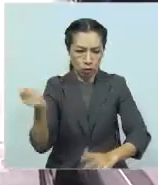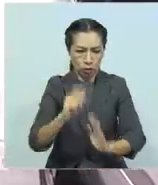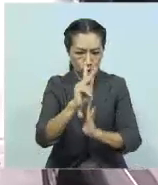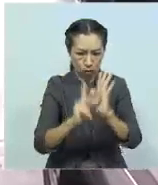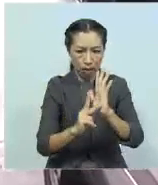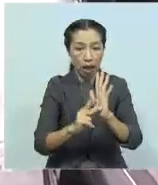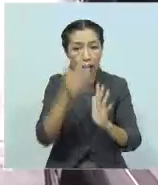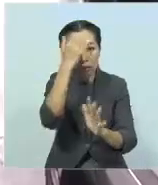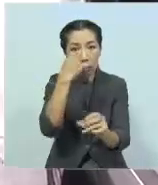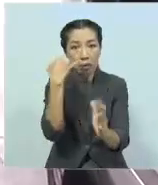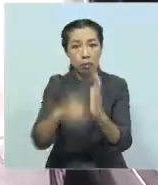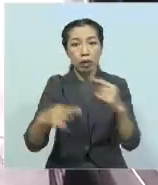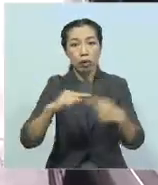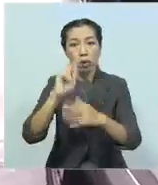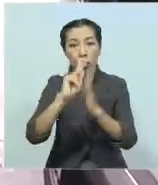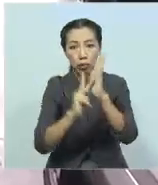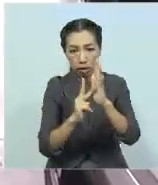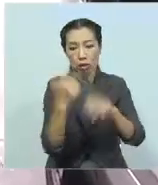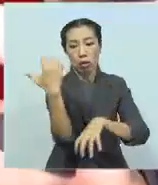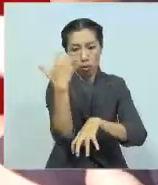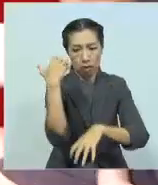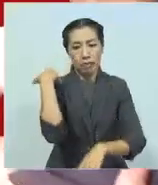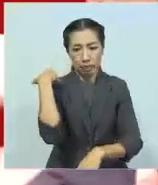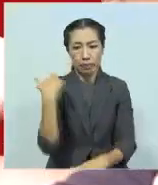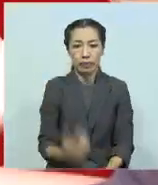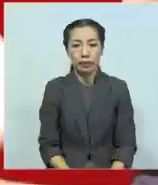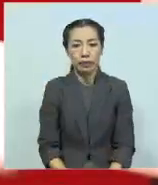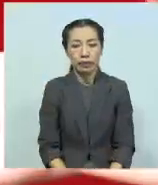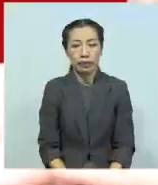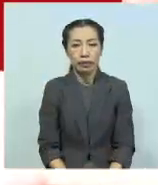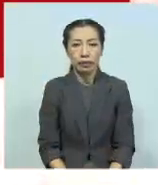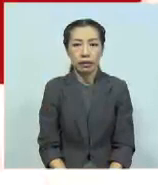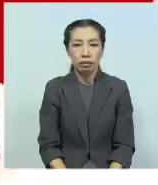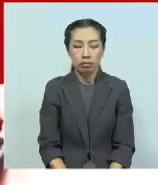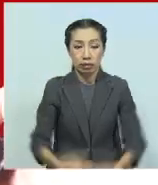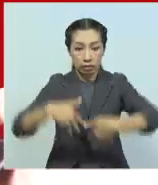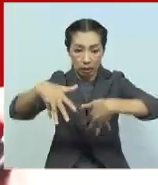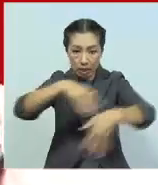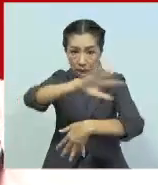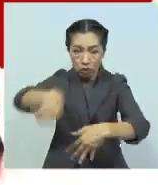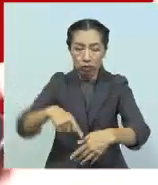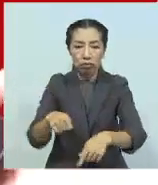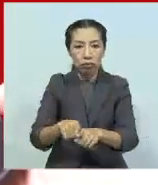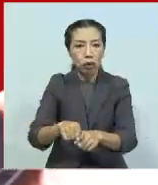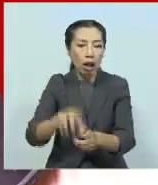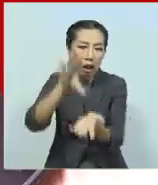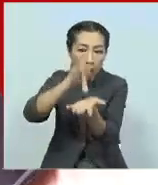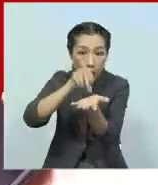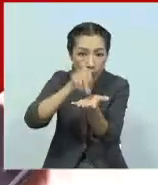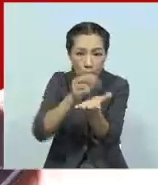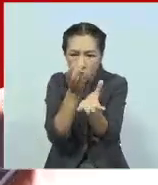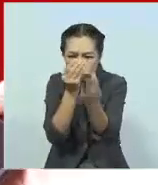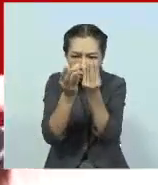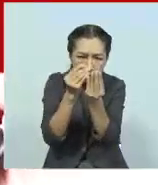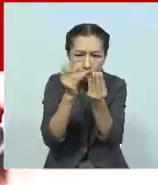ผิดและผิดตามพระราชบัญญัติคอมพิวเตอร์ครับทั้งนี้ก็ขอให้ประชาชนใช้วิจารณญาณในการติดตาม